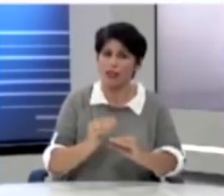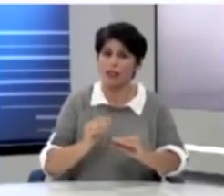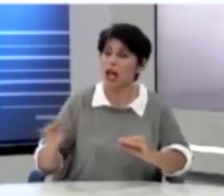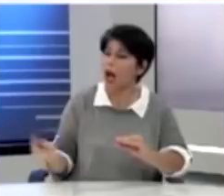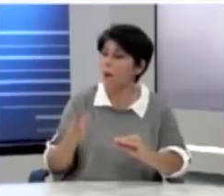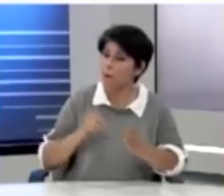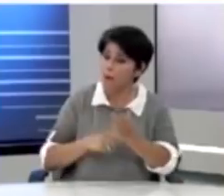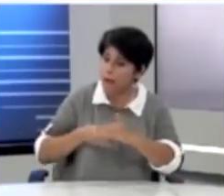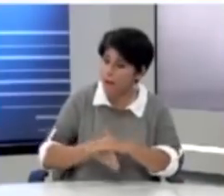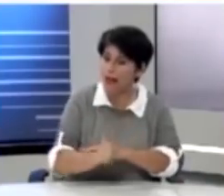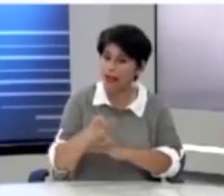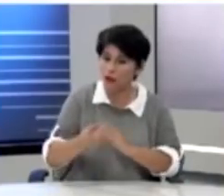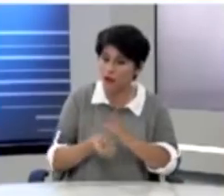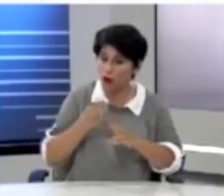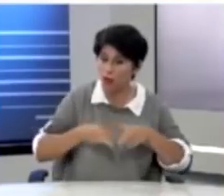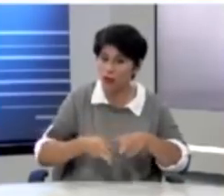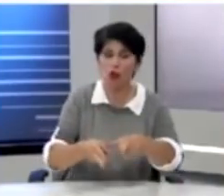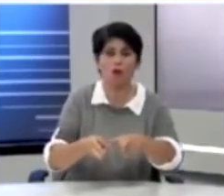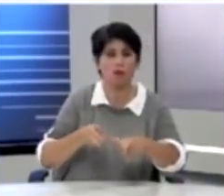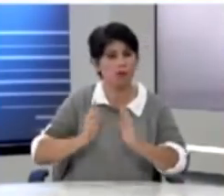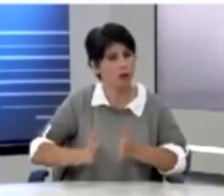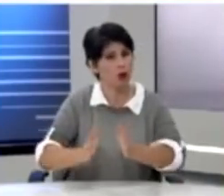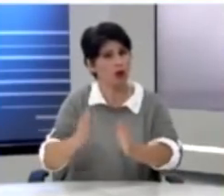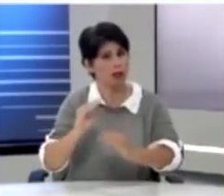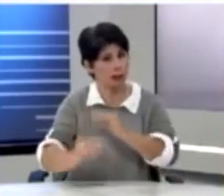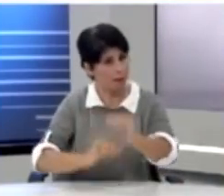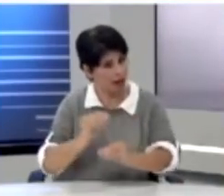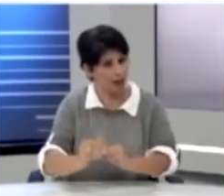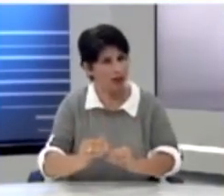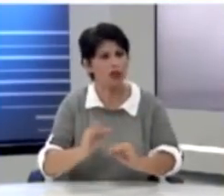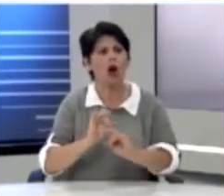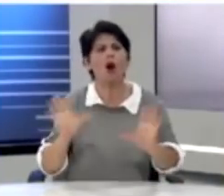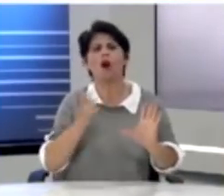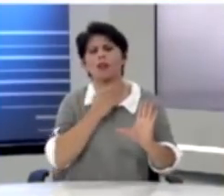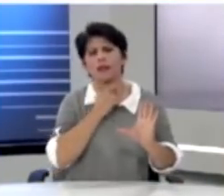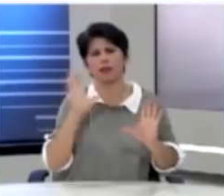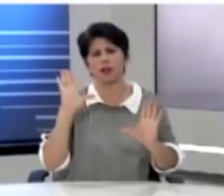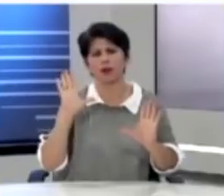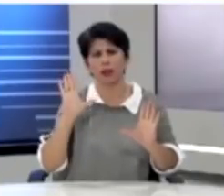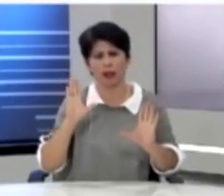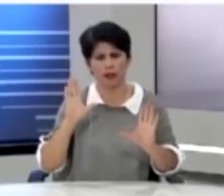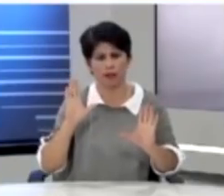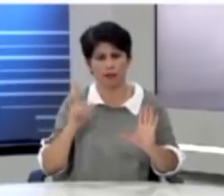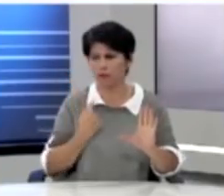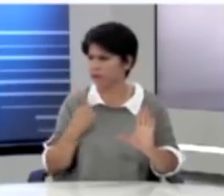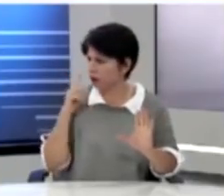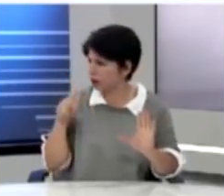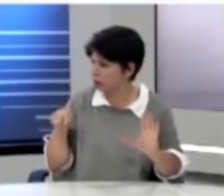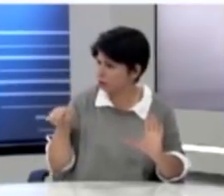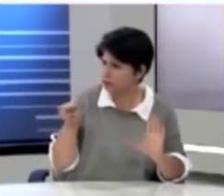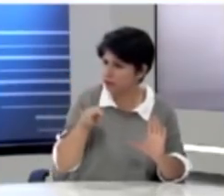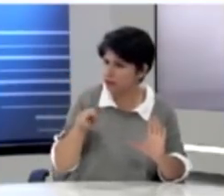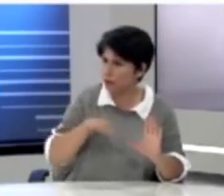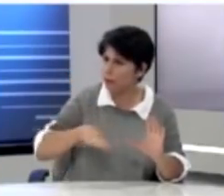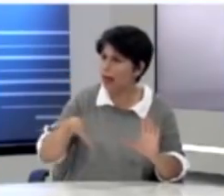πού πρέπει να περάσει ο καινούριος δρόμος για να προχωρήσει η επένδυσή τους, χωρίς να χρειάζεται ούτε καν να περάσουν να ρίξουν έστω μια ματιά από